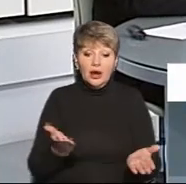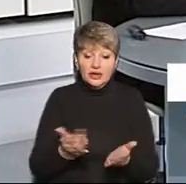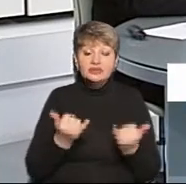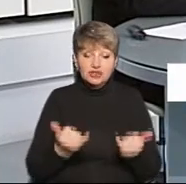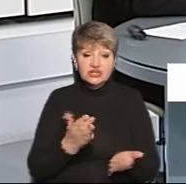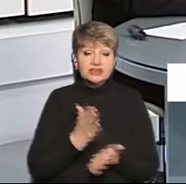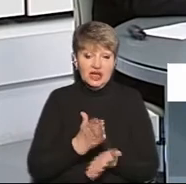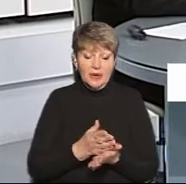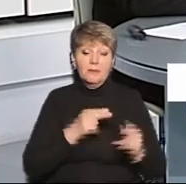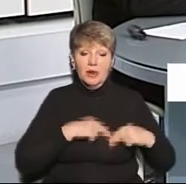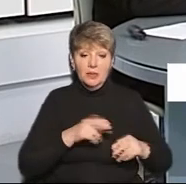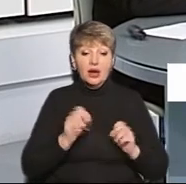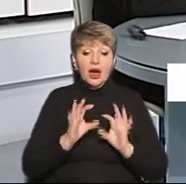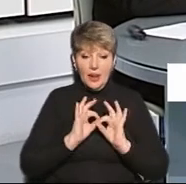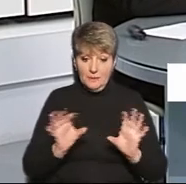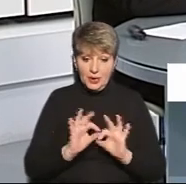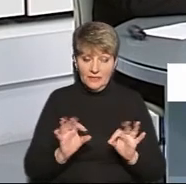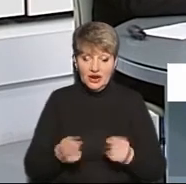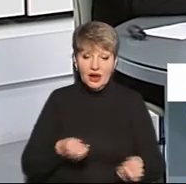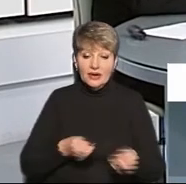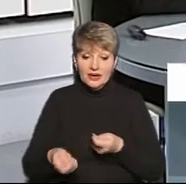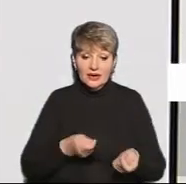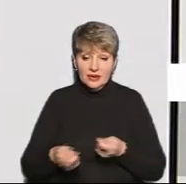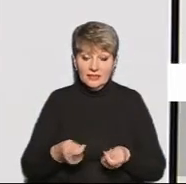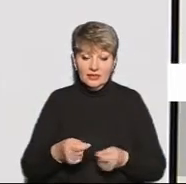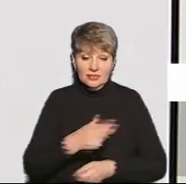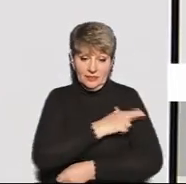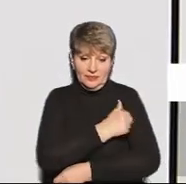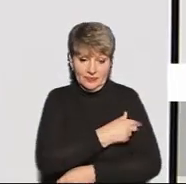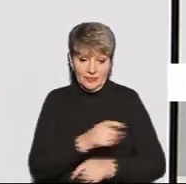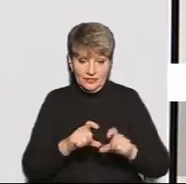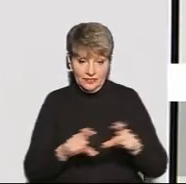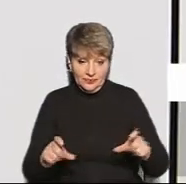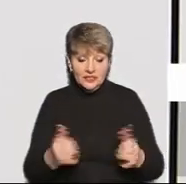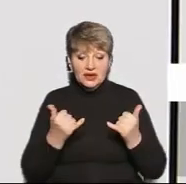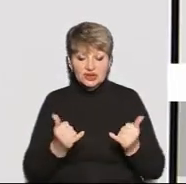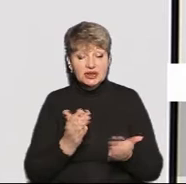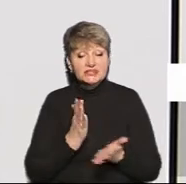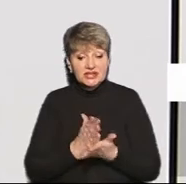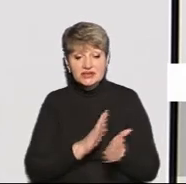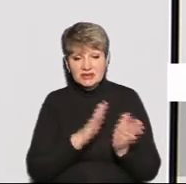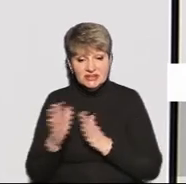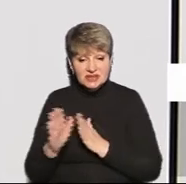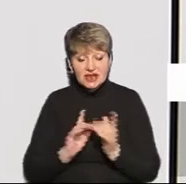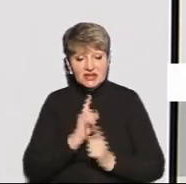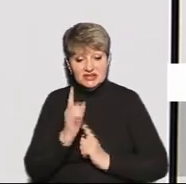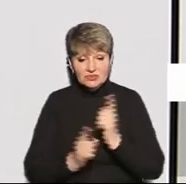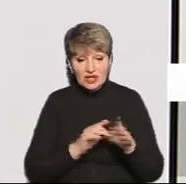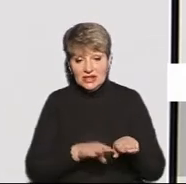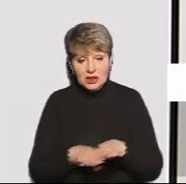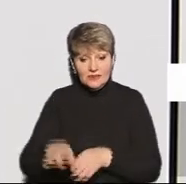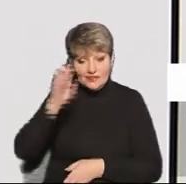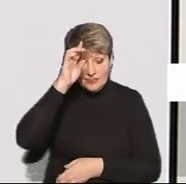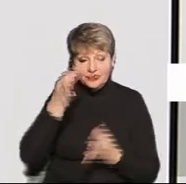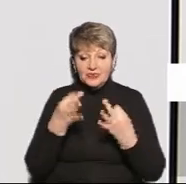як правильно пояснили керівник медичної галузі, що зараз відбулися певні зміни на рівні держави і